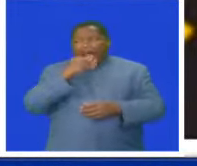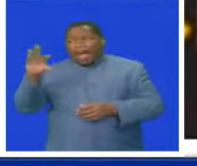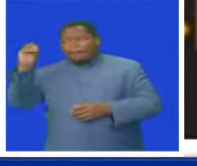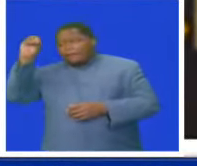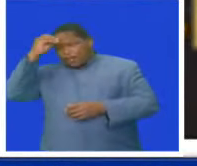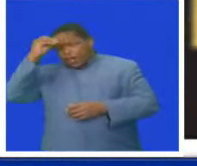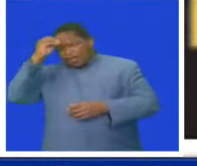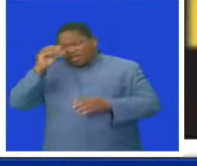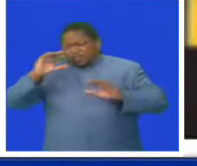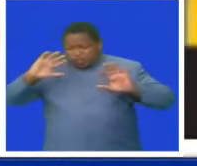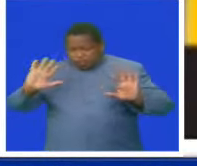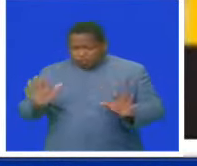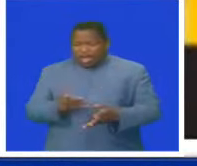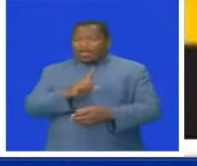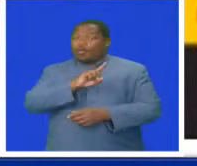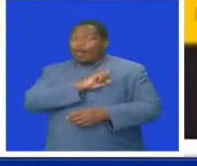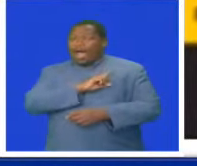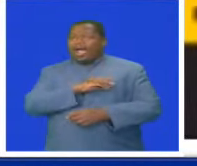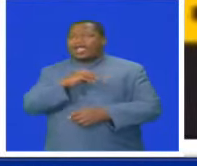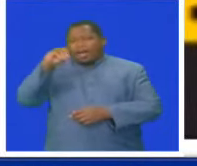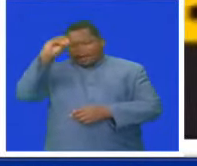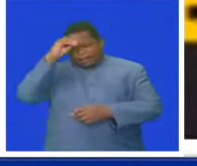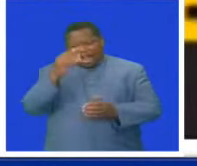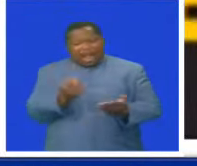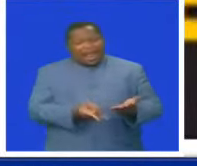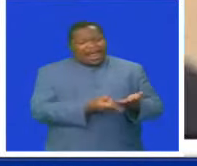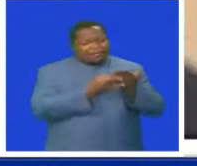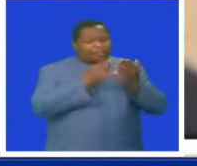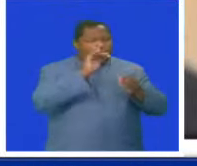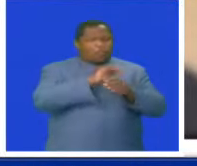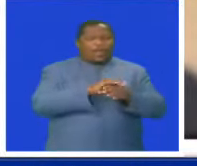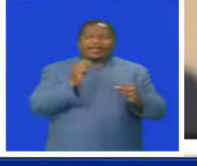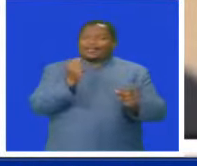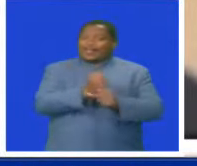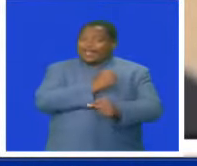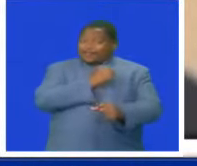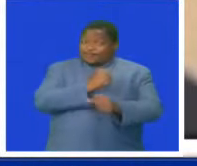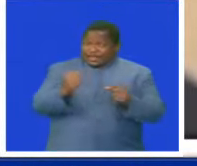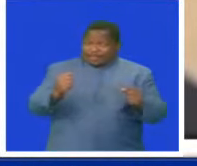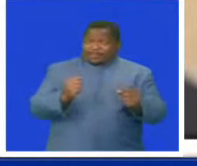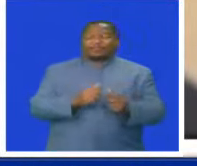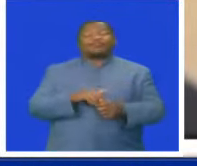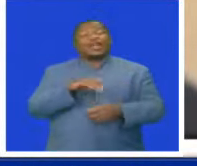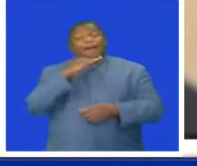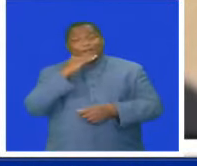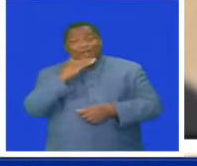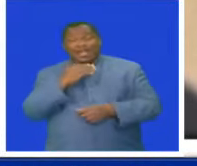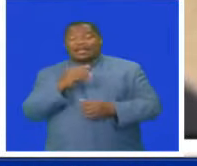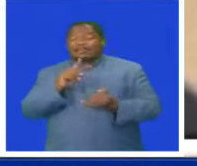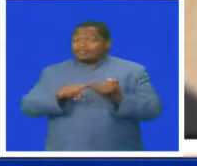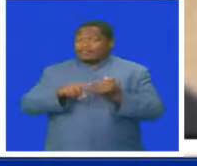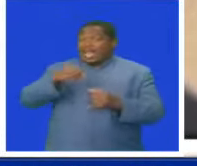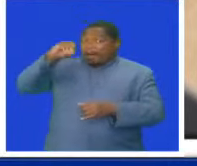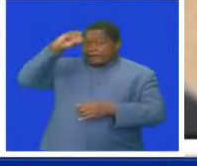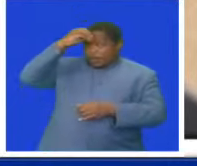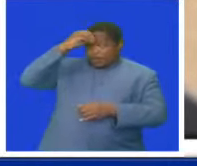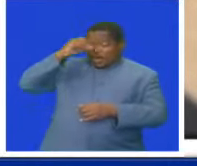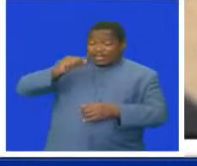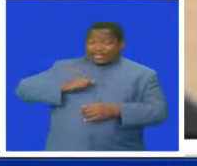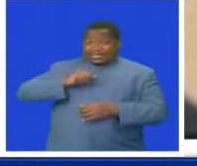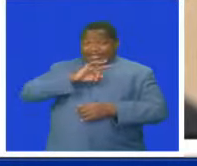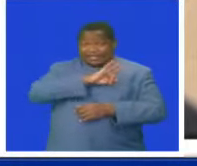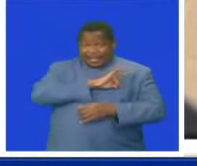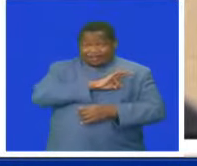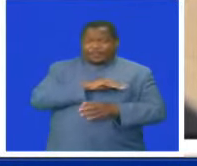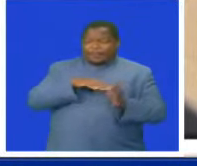amaphoyisa afundiseke ngokusebenza emacala ekuhlukubetana netiteshi tamaphoyisa tibe khona live lonke kanjalo nesintu nemihambo